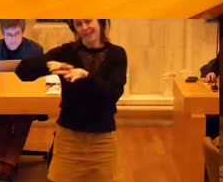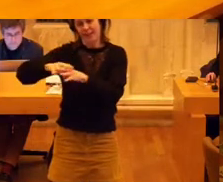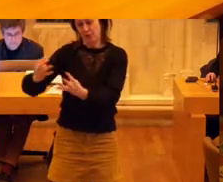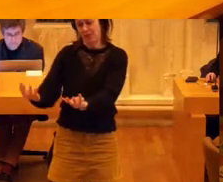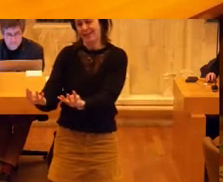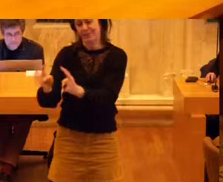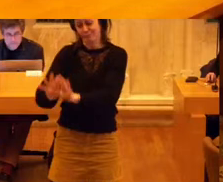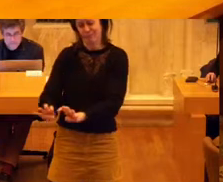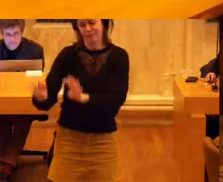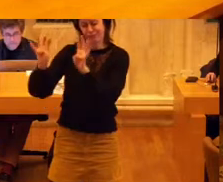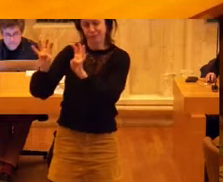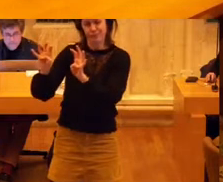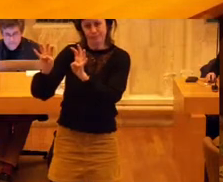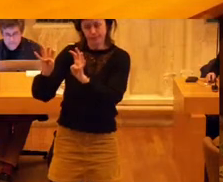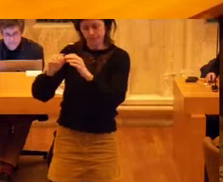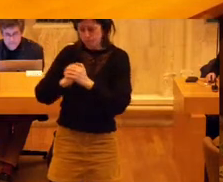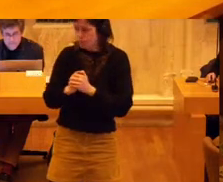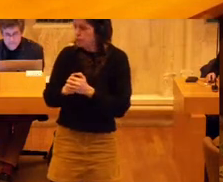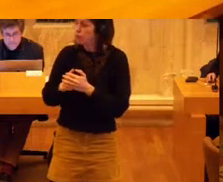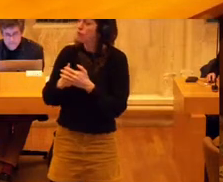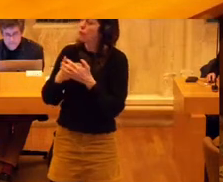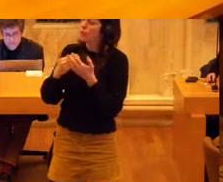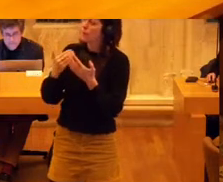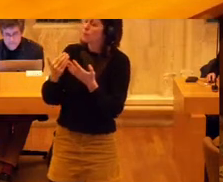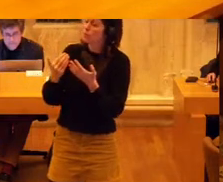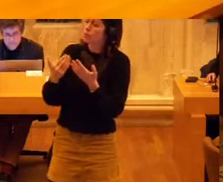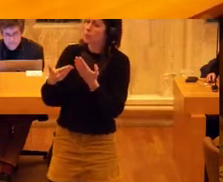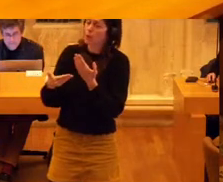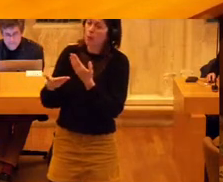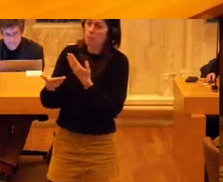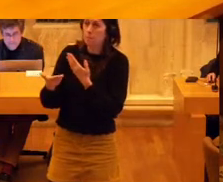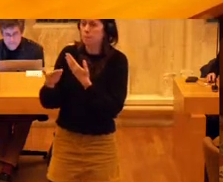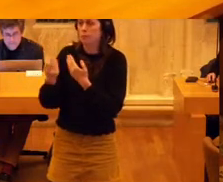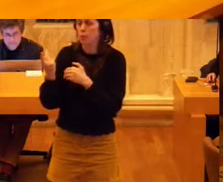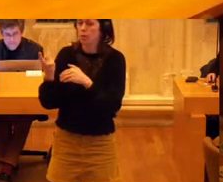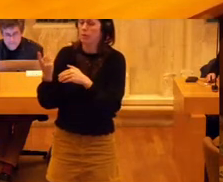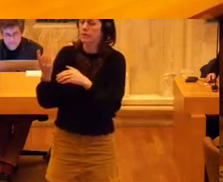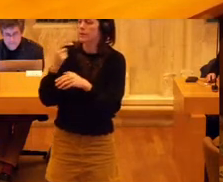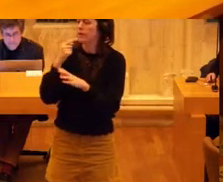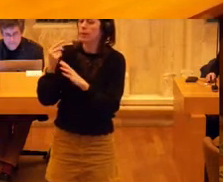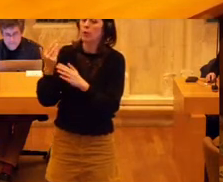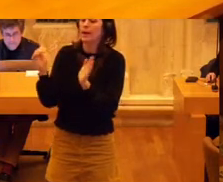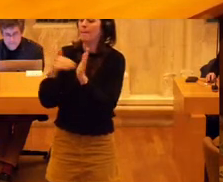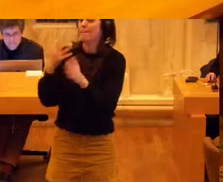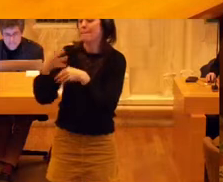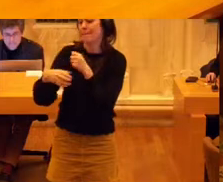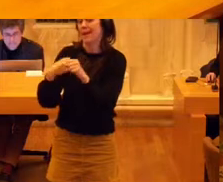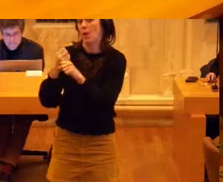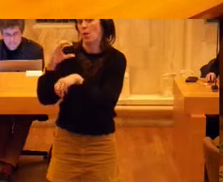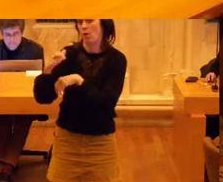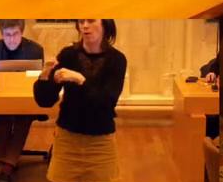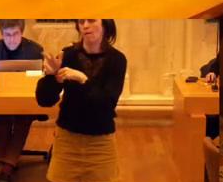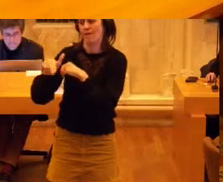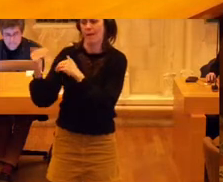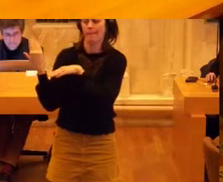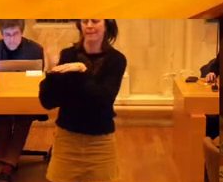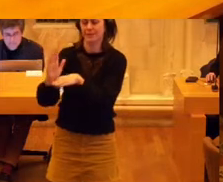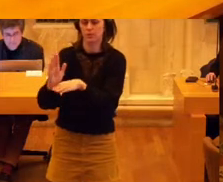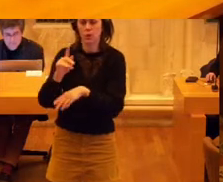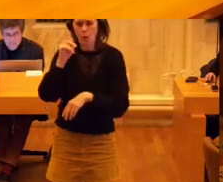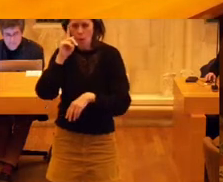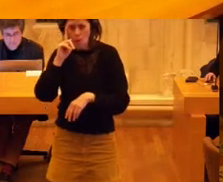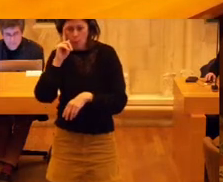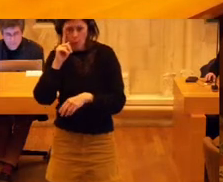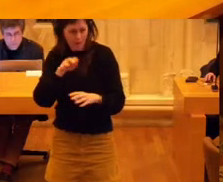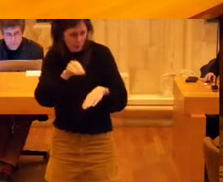Caen, avec notamment tout un travail et une présentation autour du millénaire, puisqu'on sait bien que ce sont des citoyens engagés,